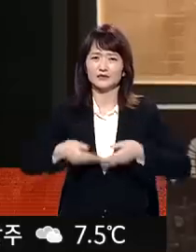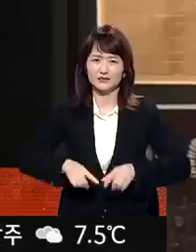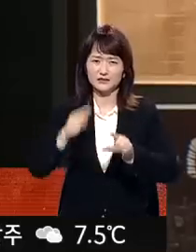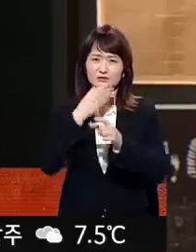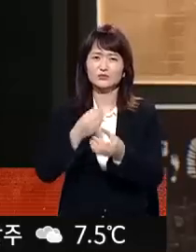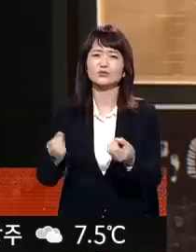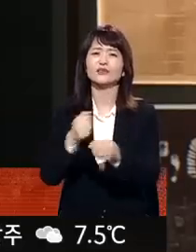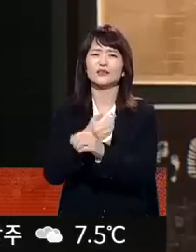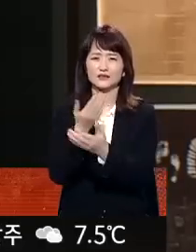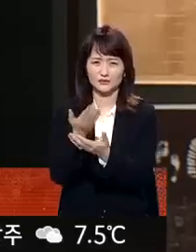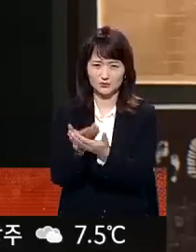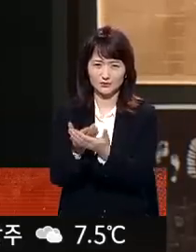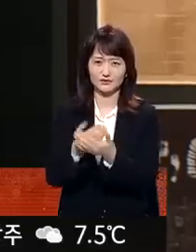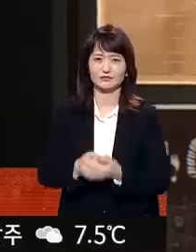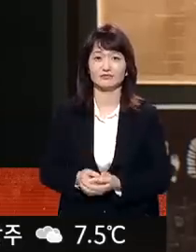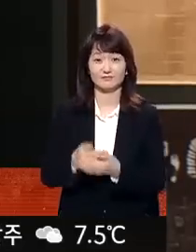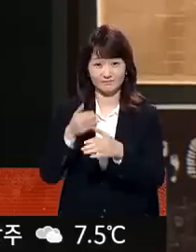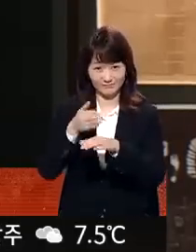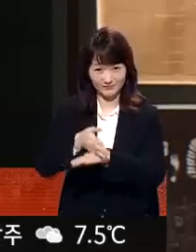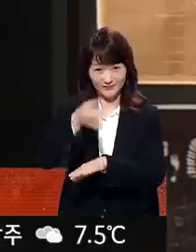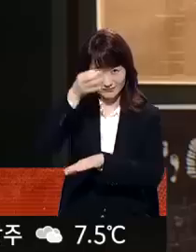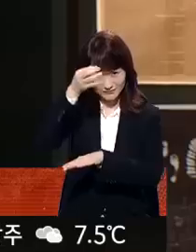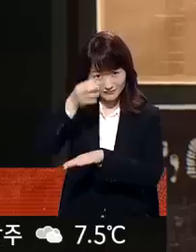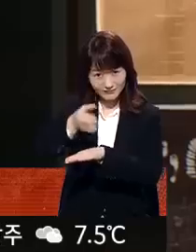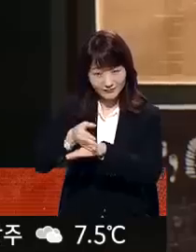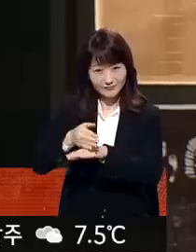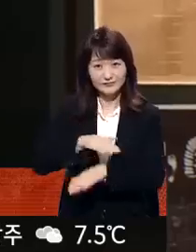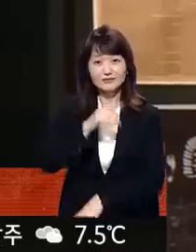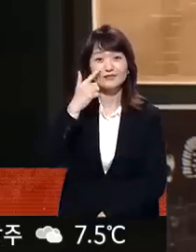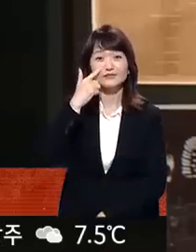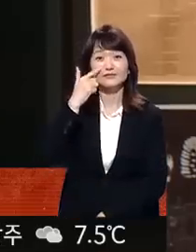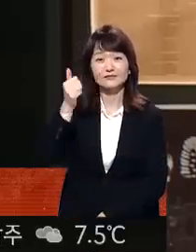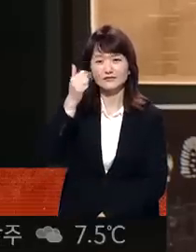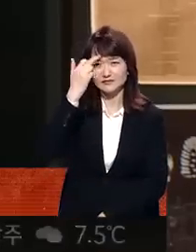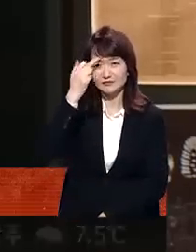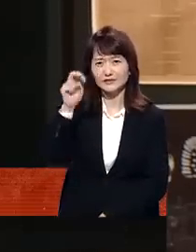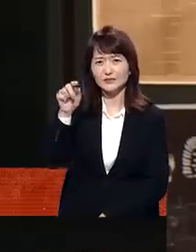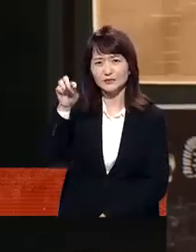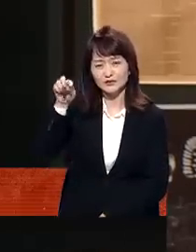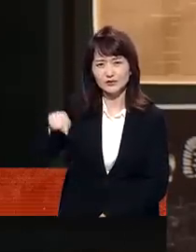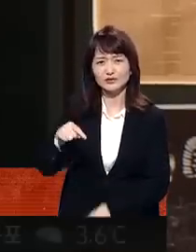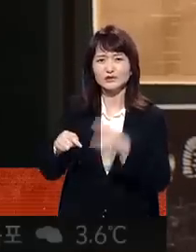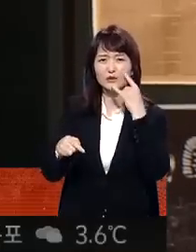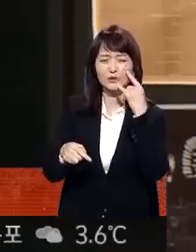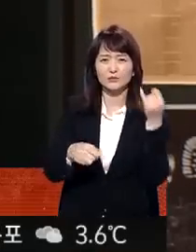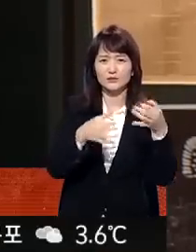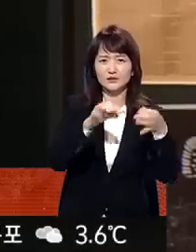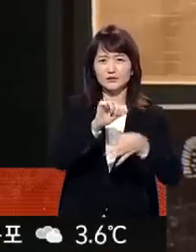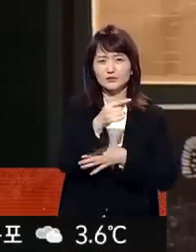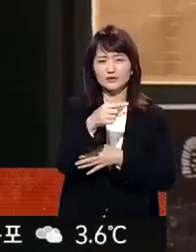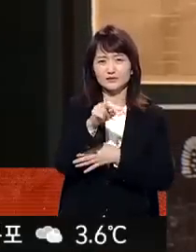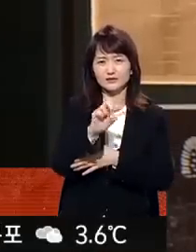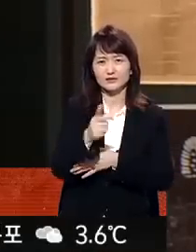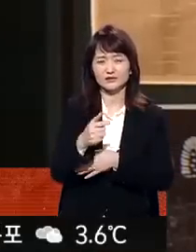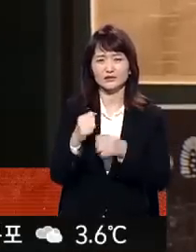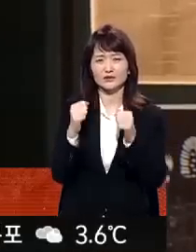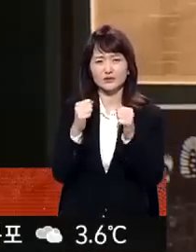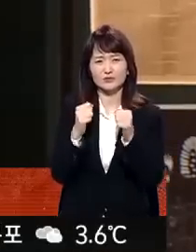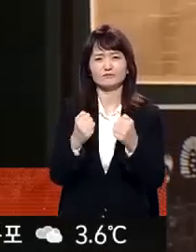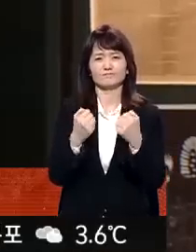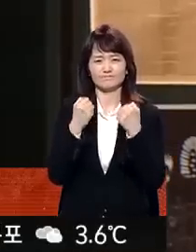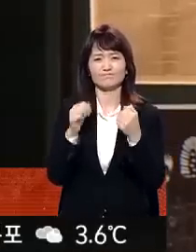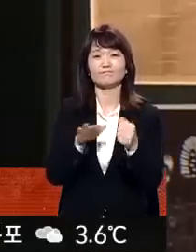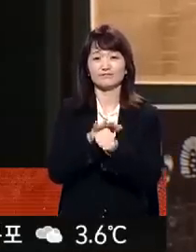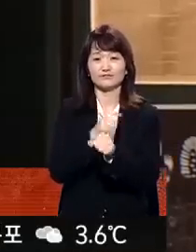하신 들꽃님, 아, 조금 늦었습니다. 죄송합니다. 자, 우리 아빠 최명수, 엄마 김은진 씨 추운 겨울 건강하고